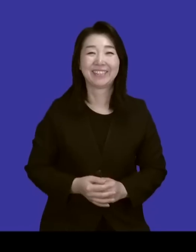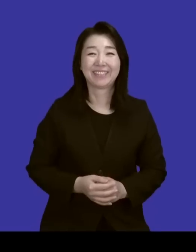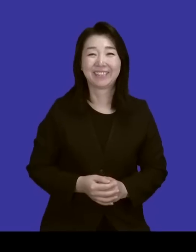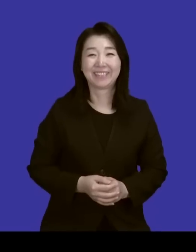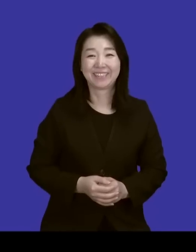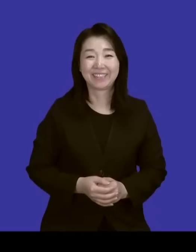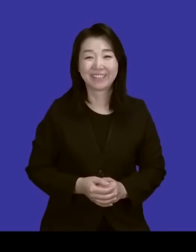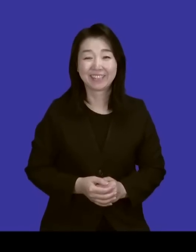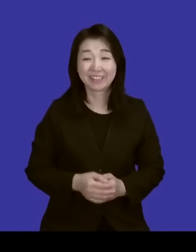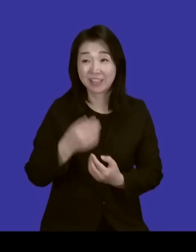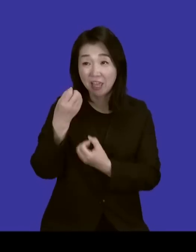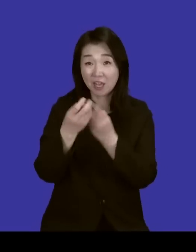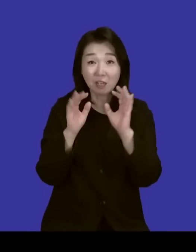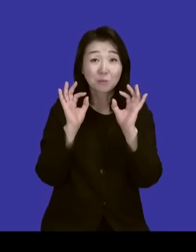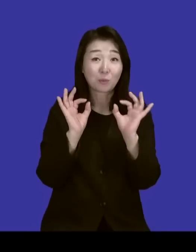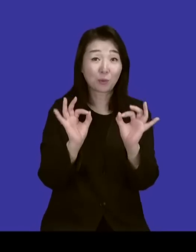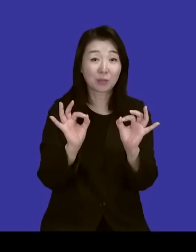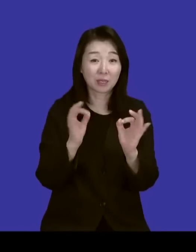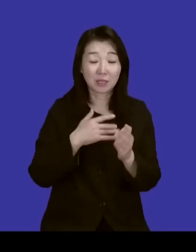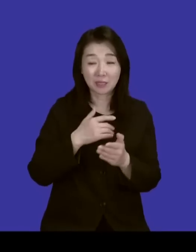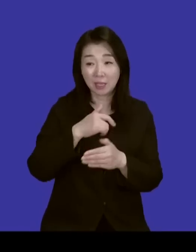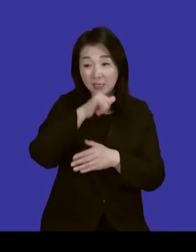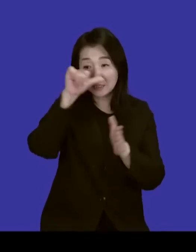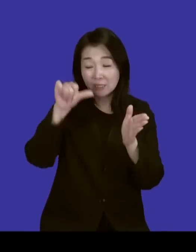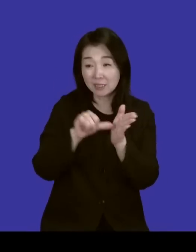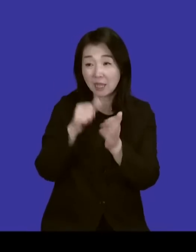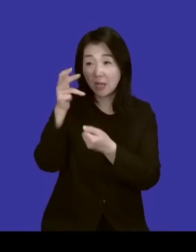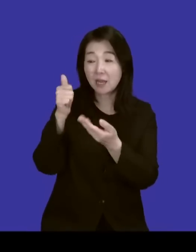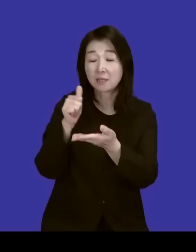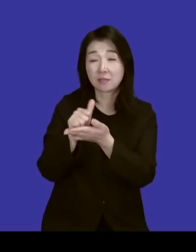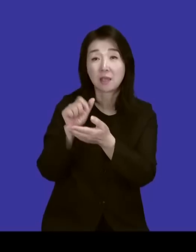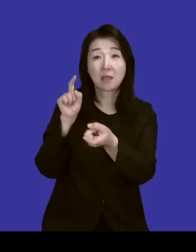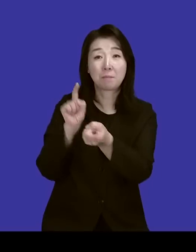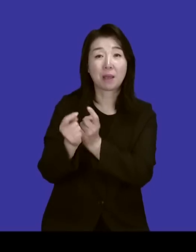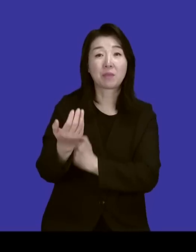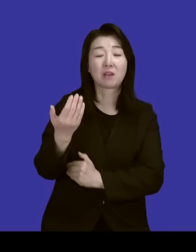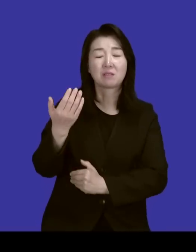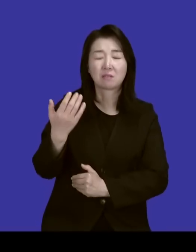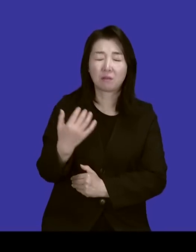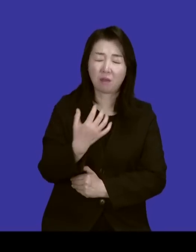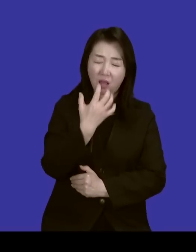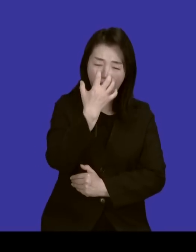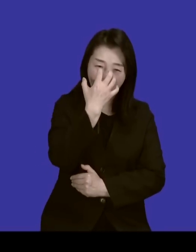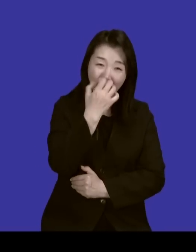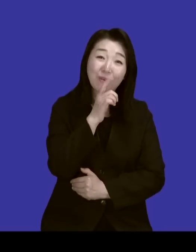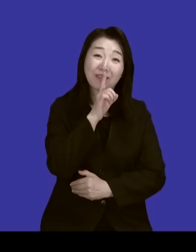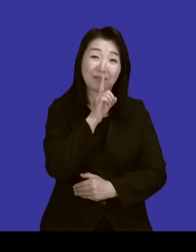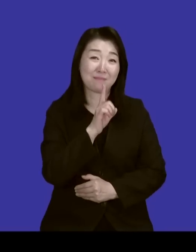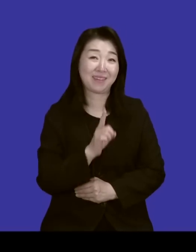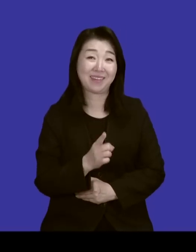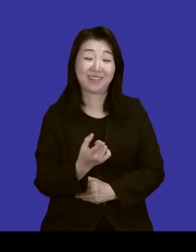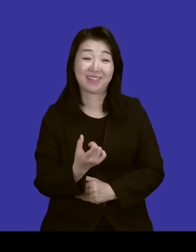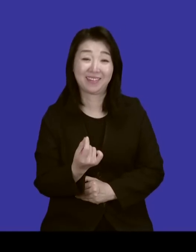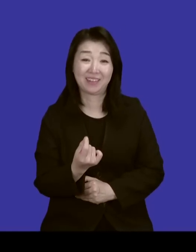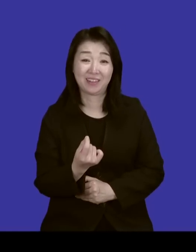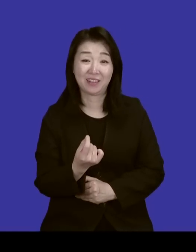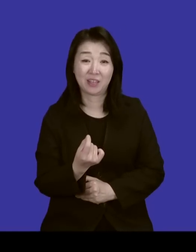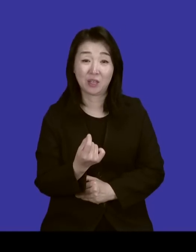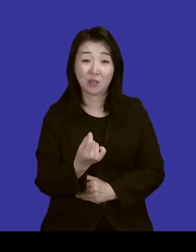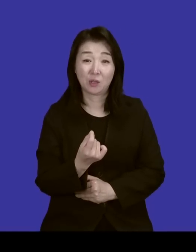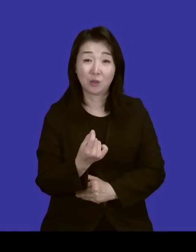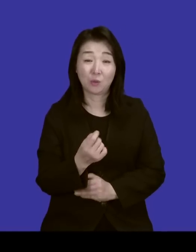목사님 예전 간증을 보니까 내 인생이 하나님을 만나기 이전에는 잿빛과 같았다. 굉장히 좀 그 어려운